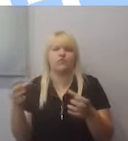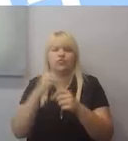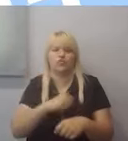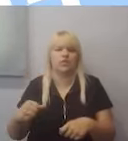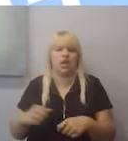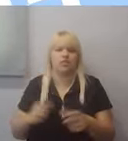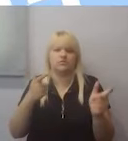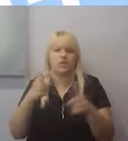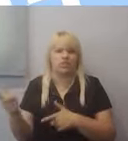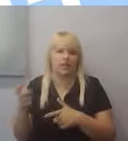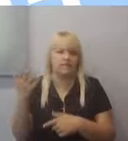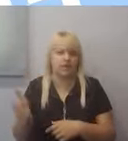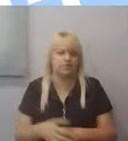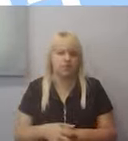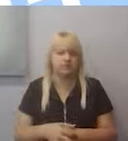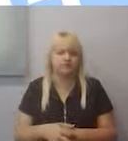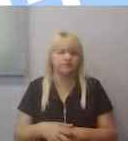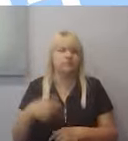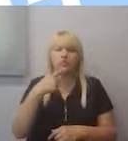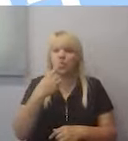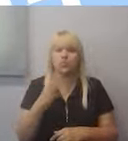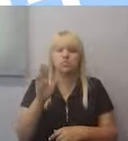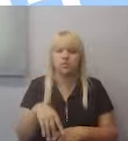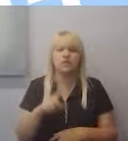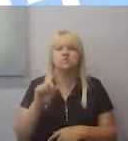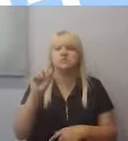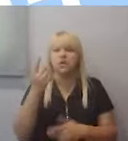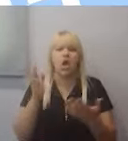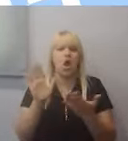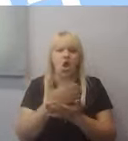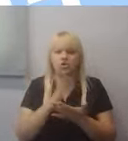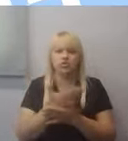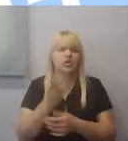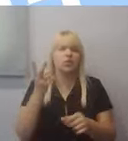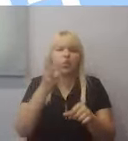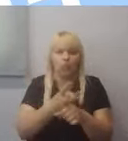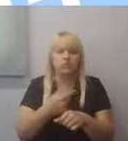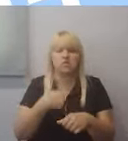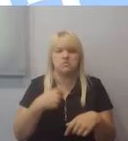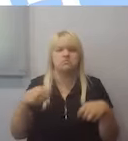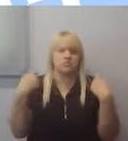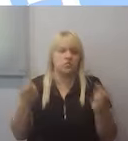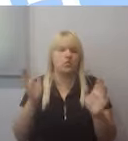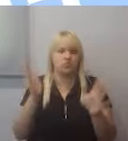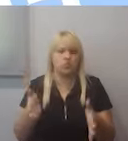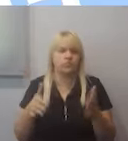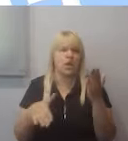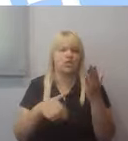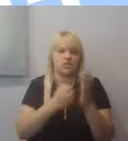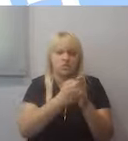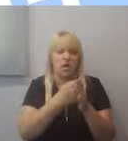gatavība tas kas būs mūsu pirmais atšķirī is uzdevums mēs sniegsim atbalstu nvs un nato